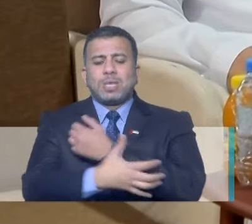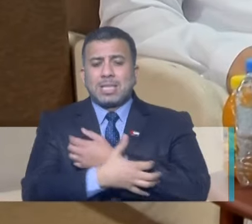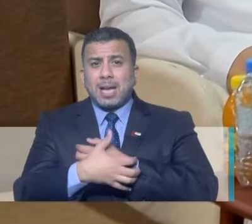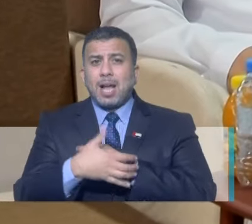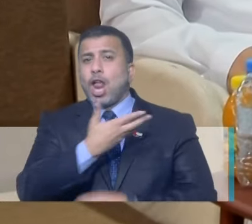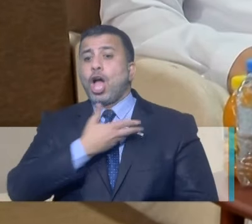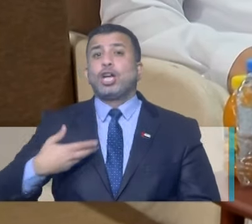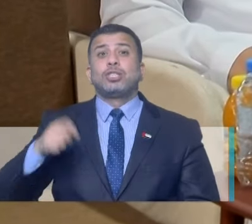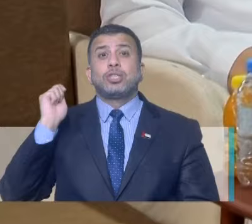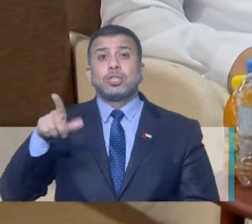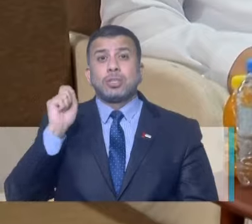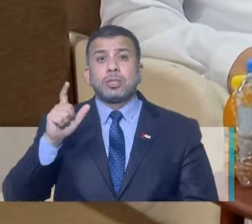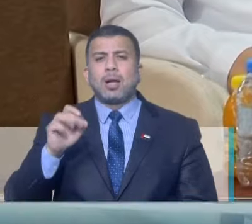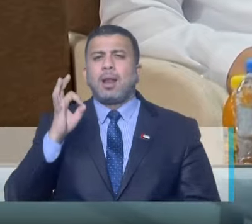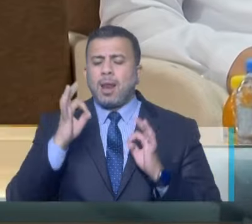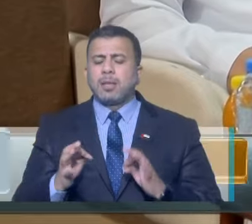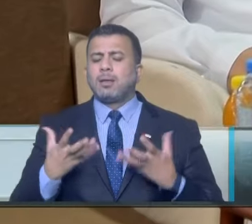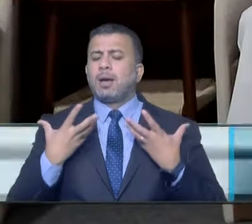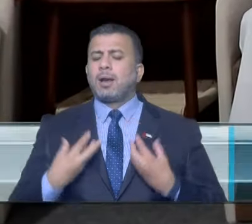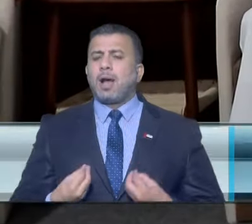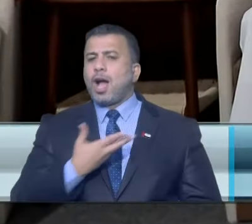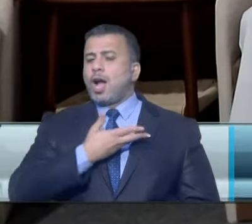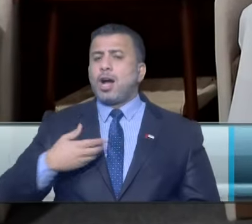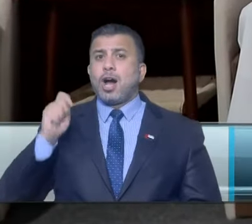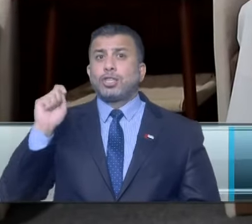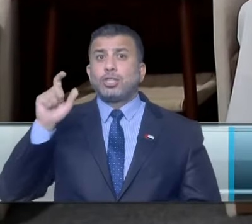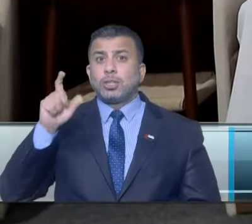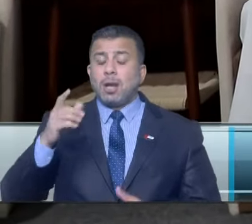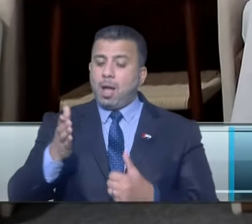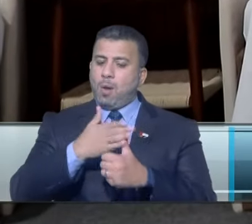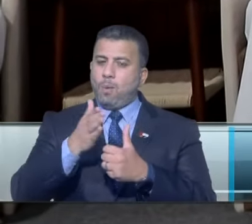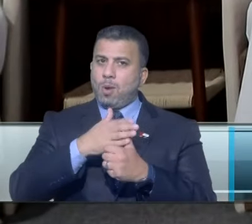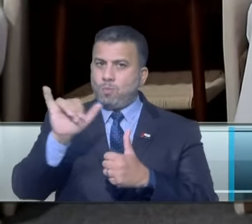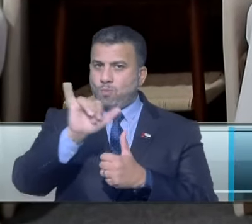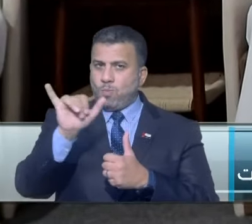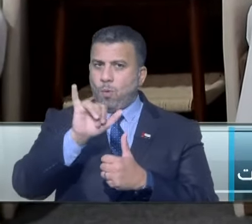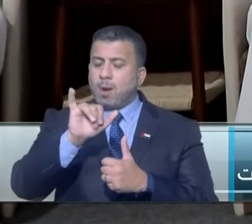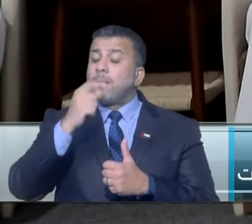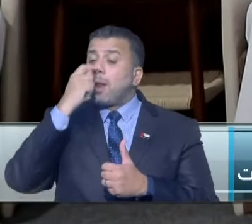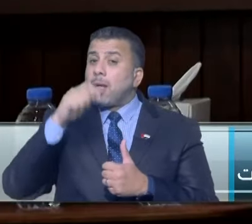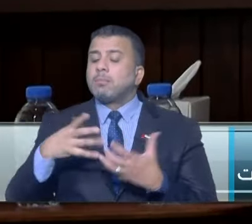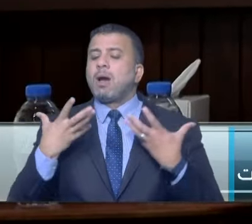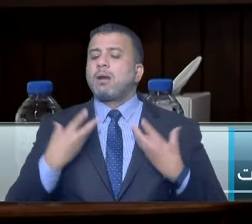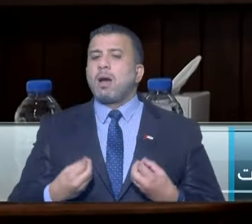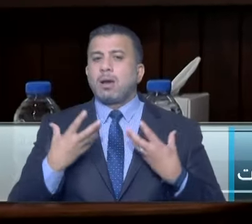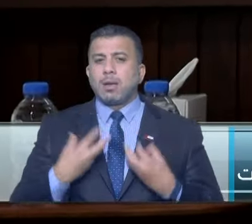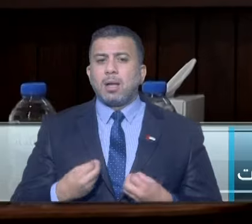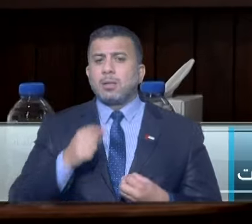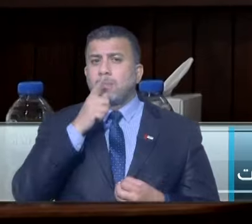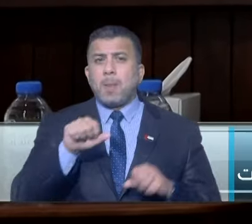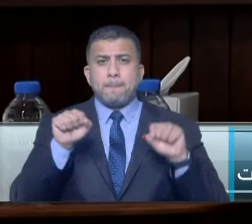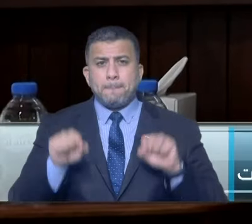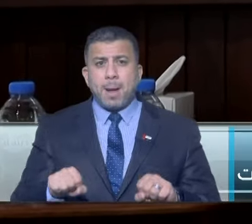الحجاج ضرورة وضع راحة حجاج الدولة على رأس قائمة أولويات أصحاب الحملات، مبديا استعداد